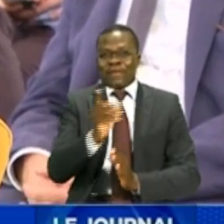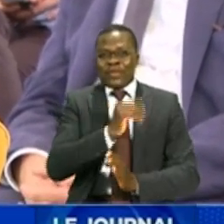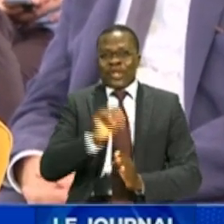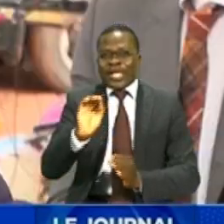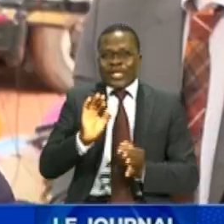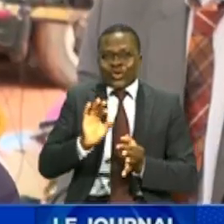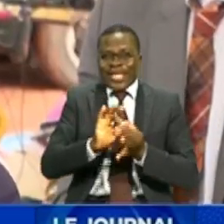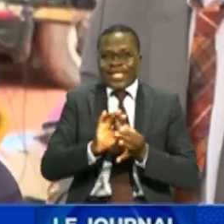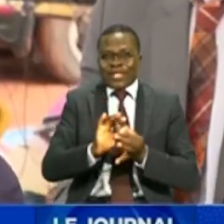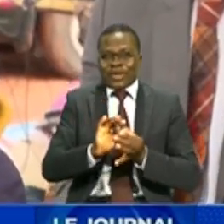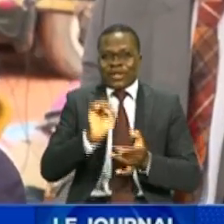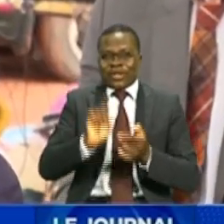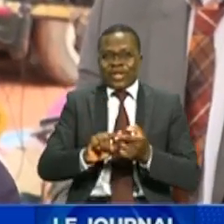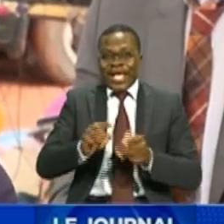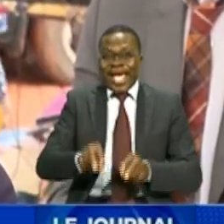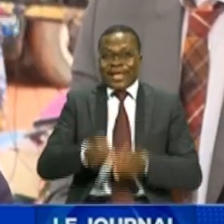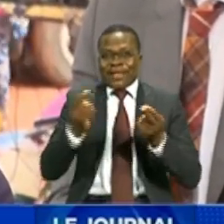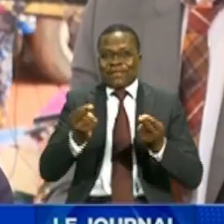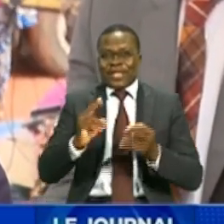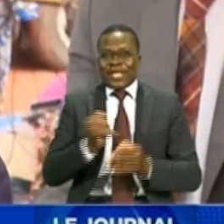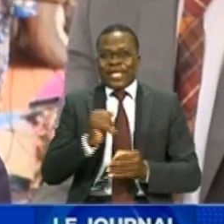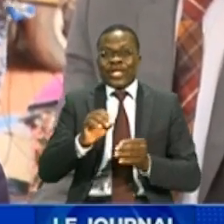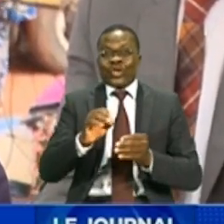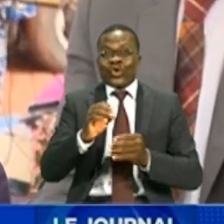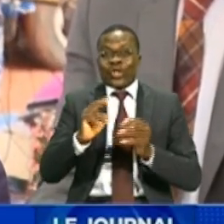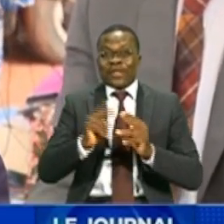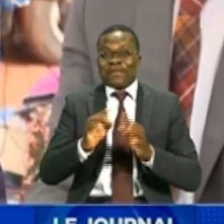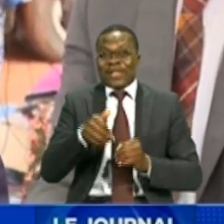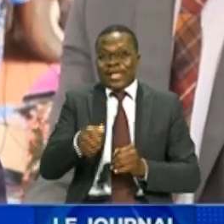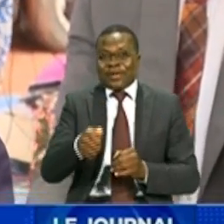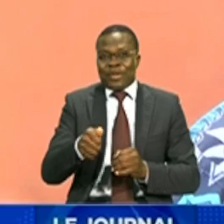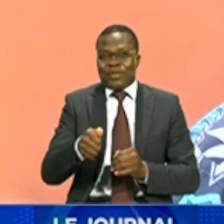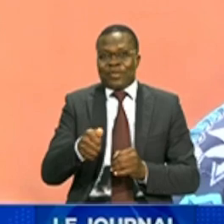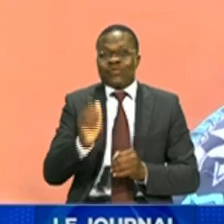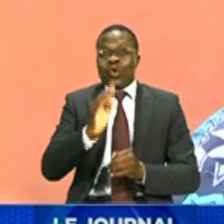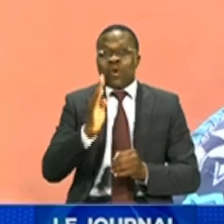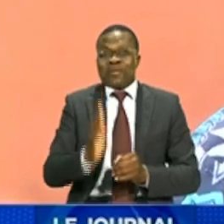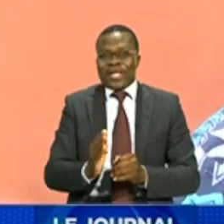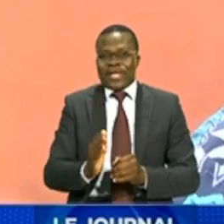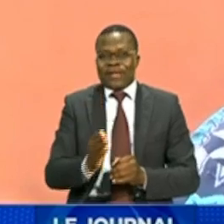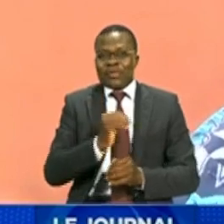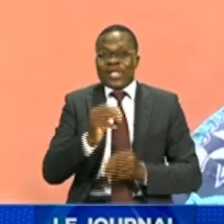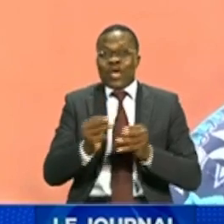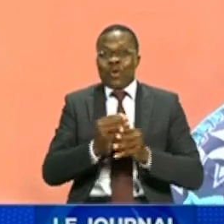son attachement à révéler notre cité à elle-même, au